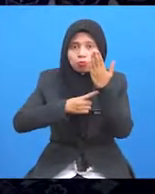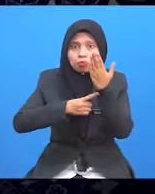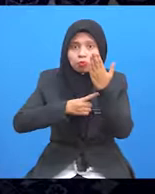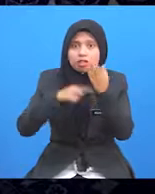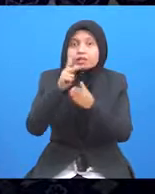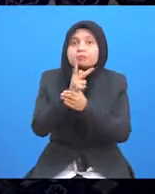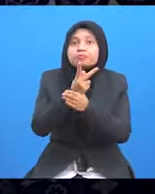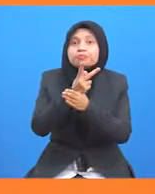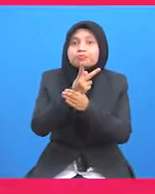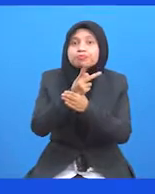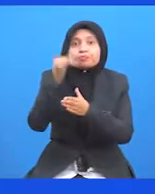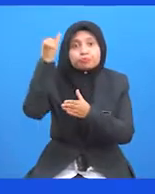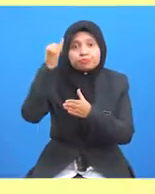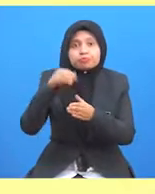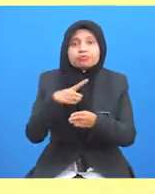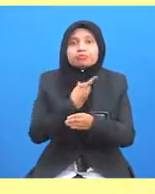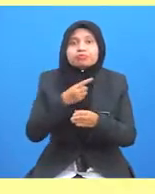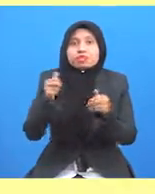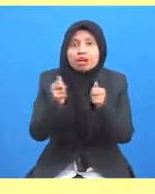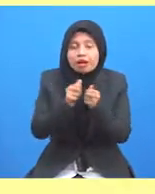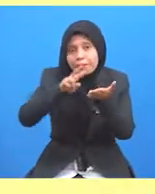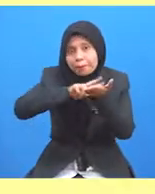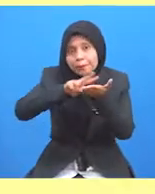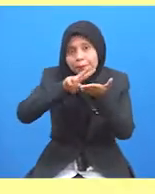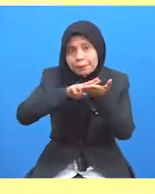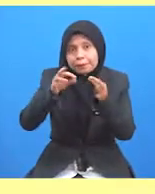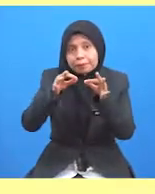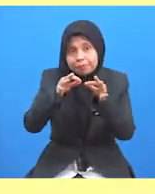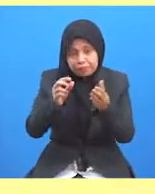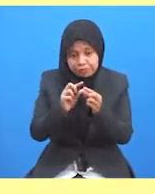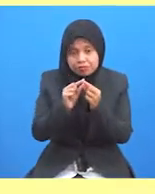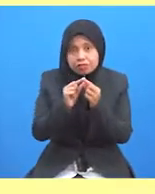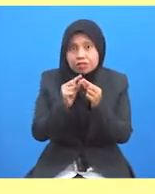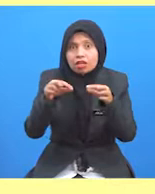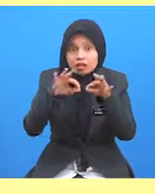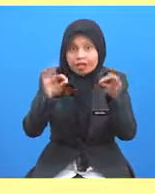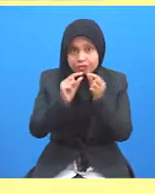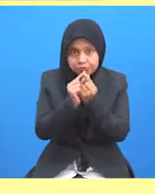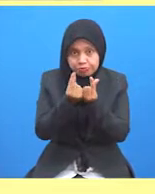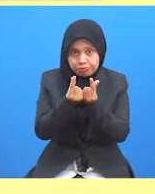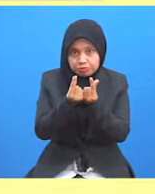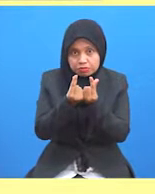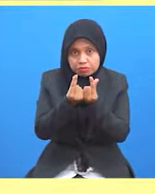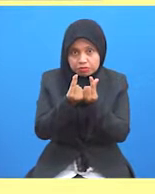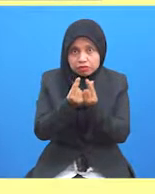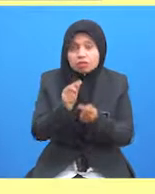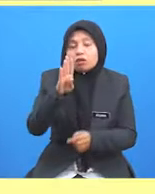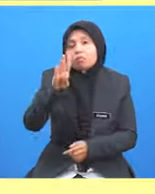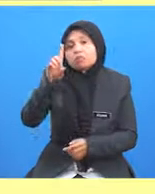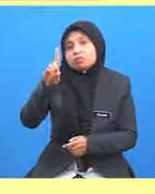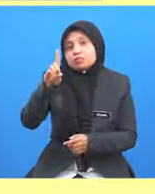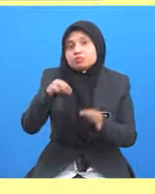perkongsian ilmu kita pada hari ini dengan membaca ayat Al-Quran Surah Fussilat, Surah